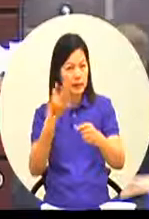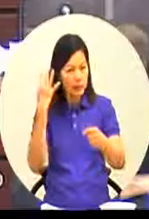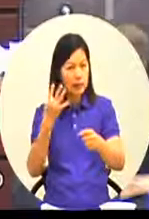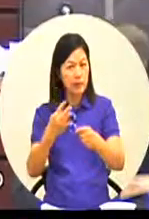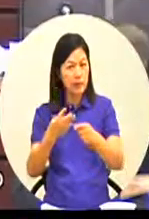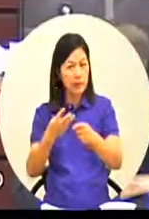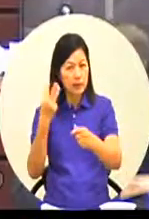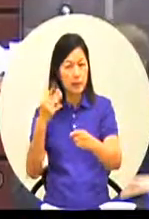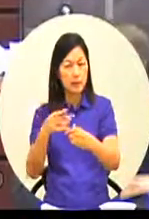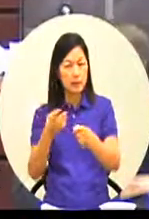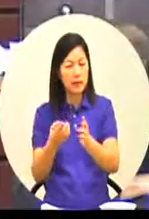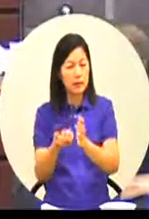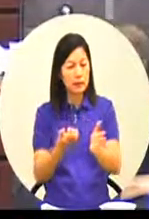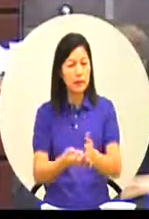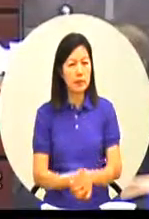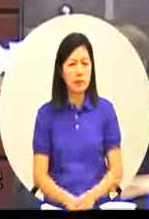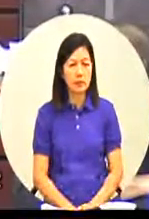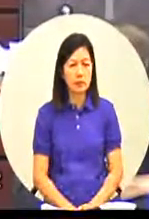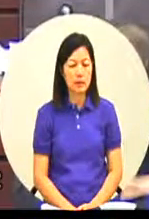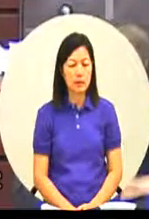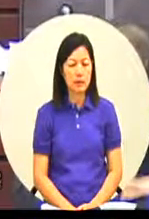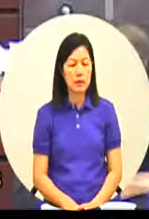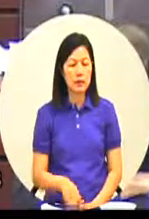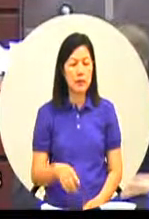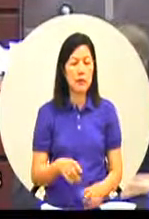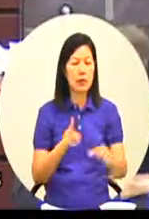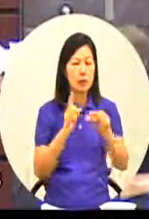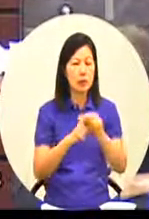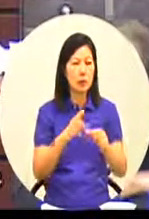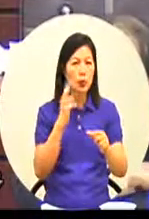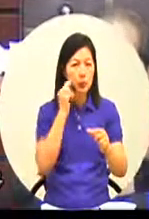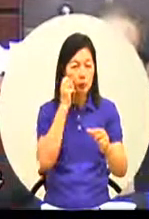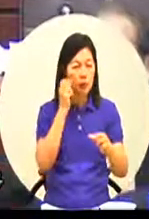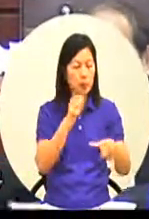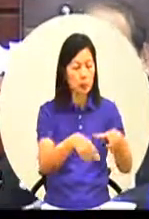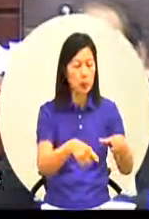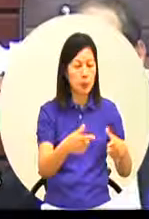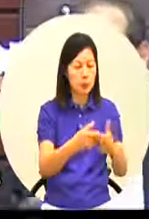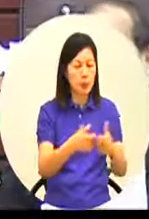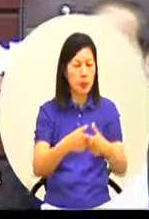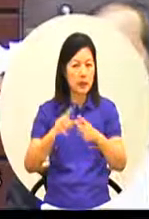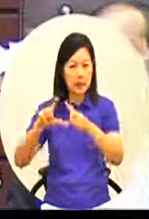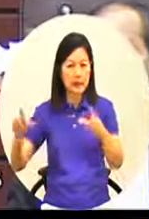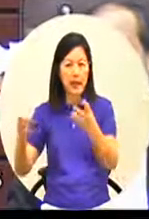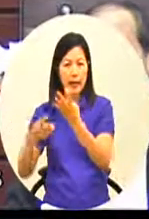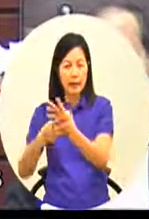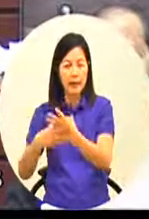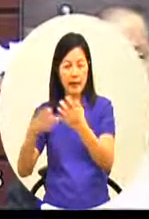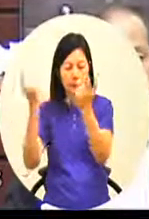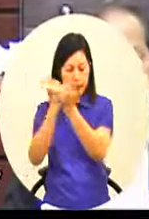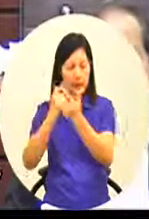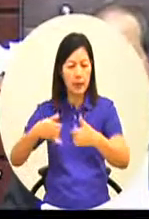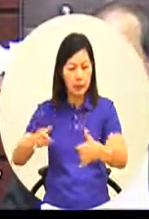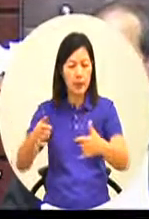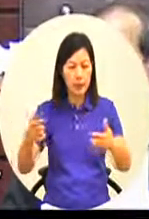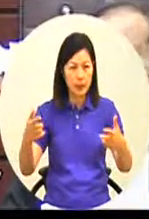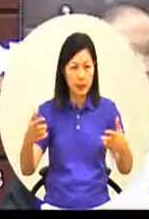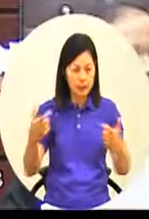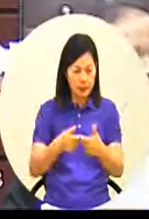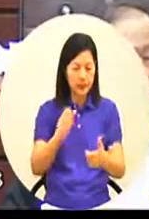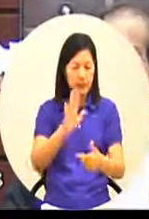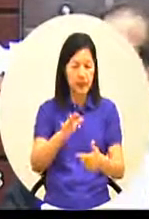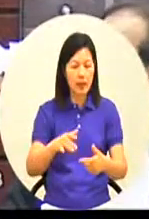个和中钢配合的是在大业北路。大业北路，我记得是在南段的部分。啊， 这个